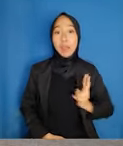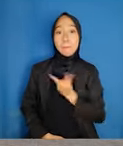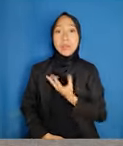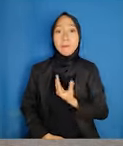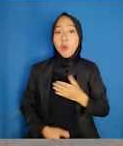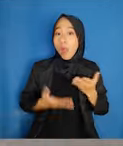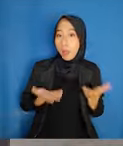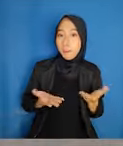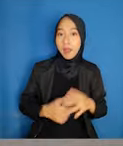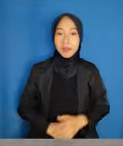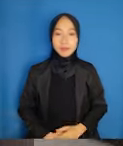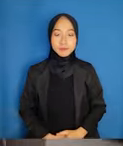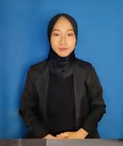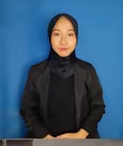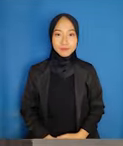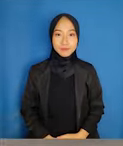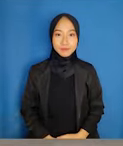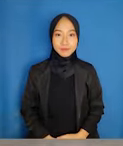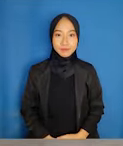pengen apa gitu.